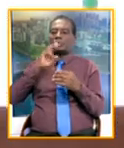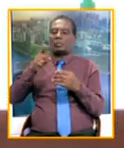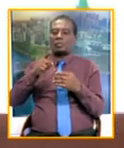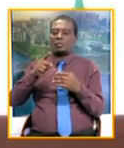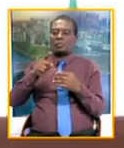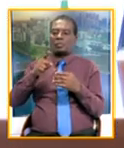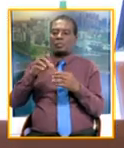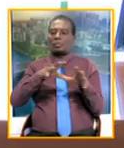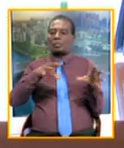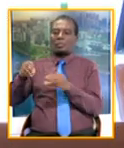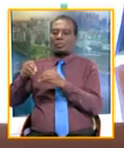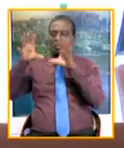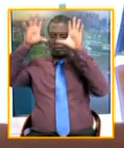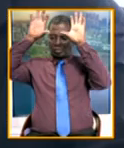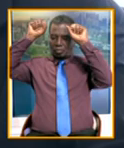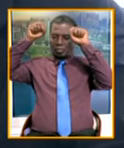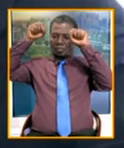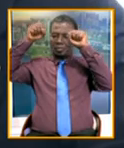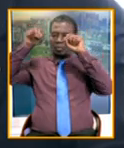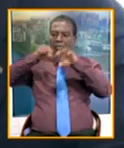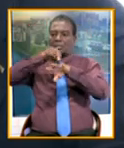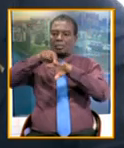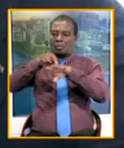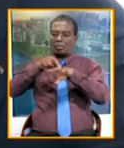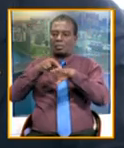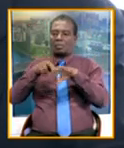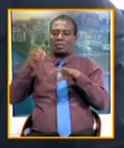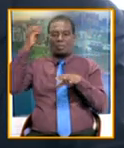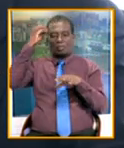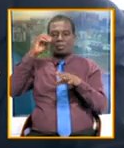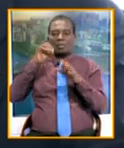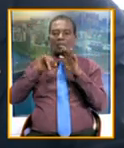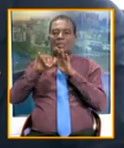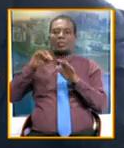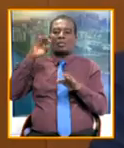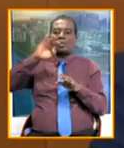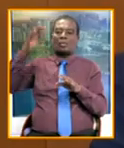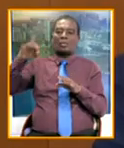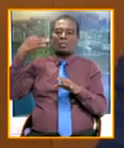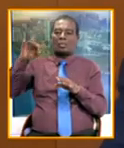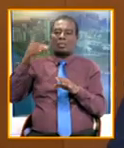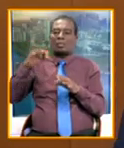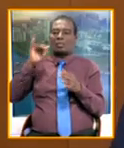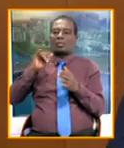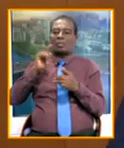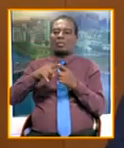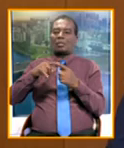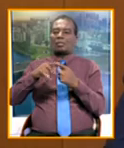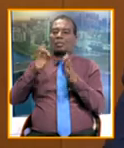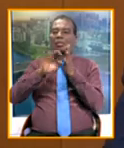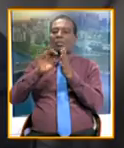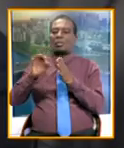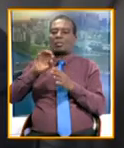relative au déplacement du président de la République, Alassane Ouattara, en France, à compter de ce mercredi 10 novembre